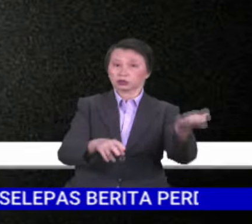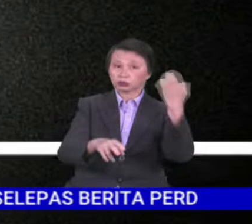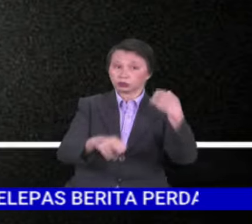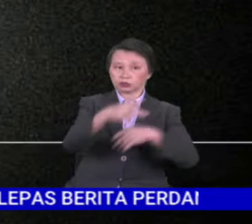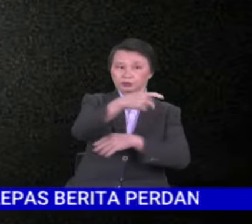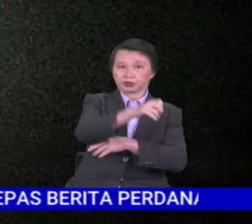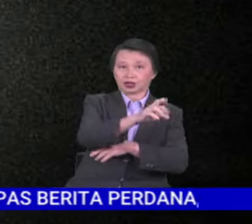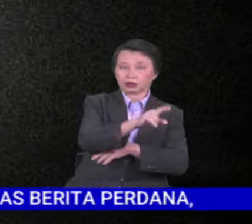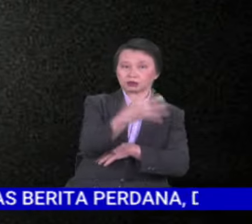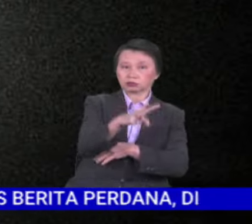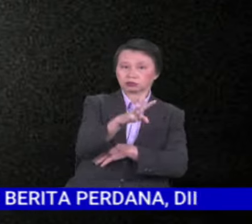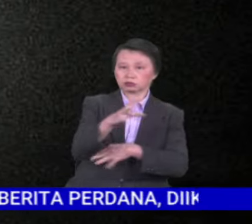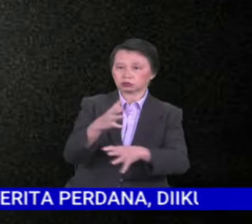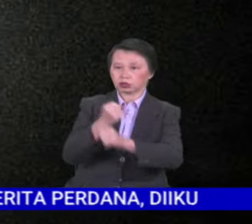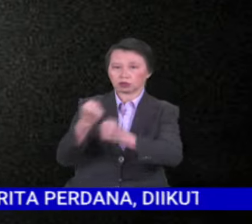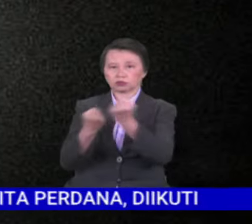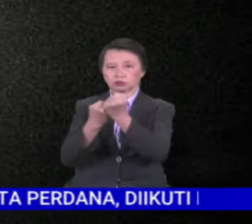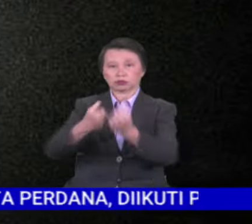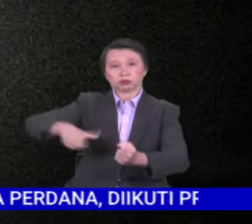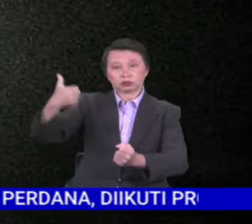lalu, mendiang memperoleh majoriti